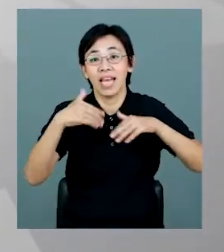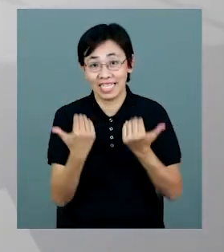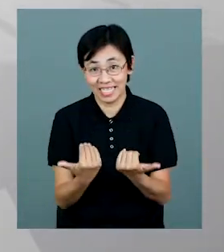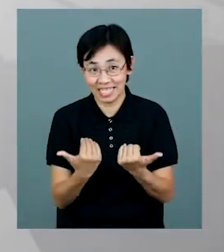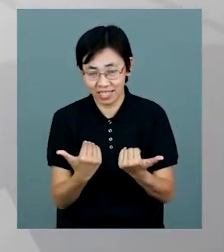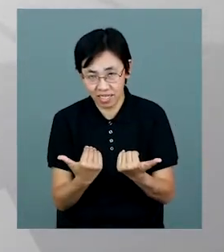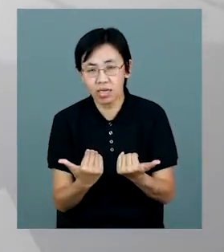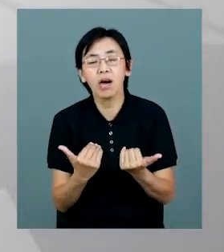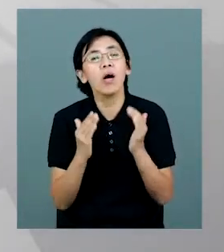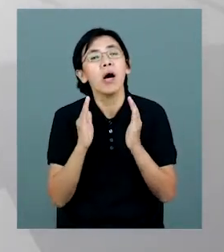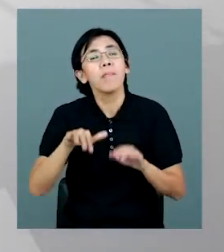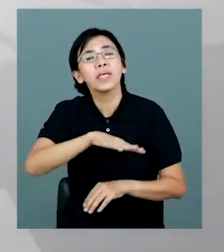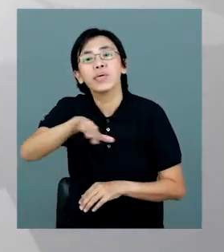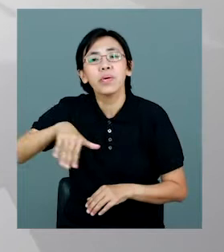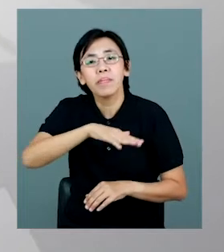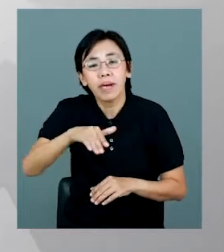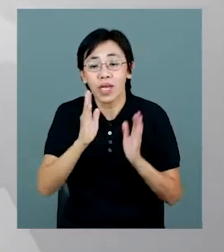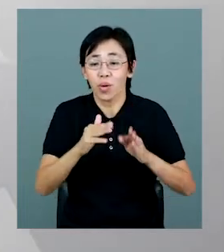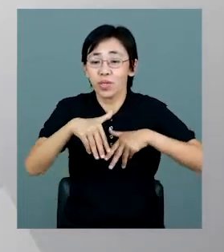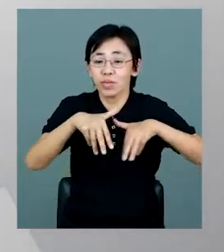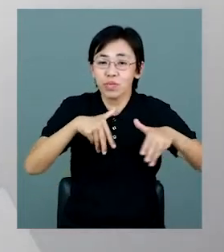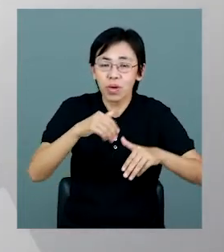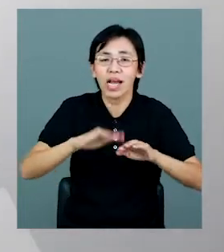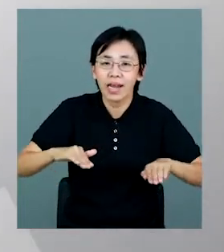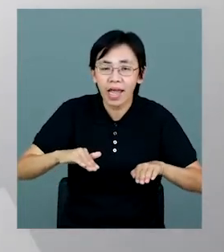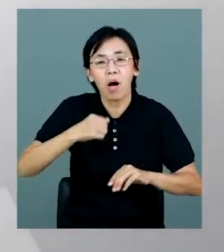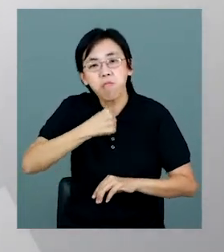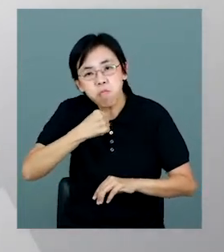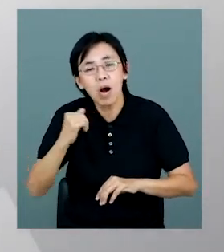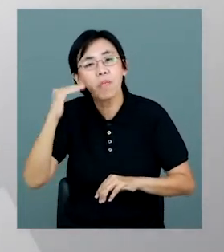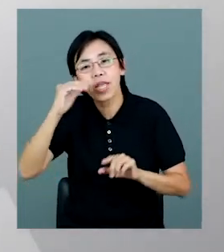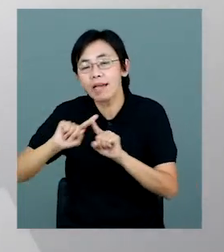รายการต่อไปนี้เป็นรายการทั่วไปสามารถรับชมได้ทุกวัย